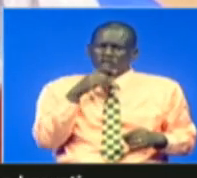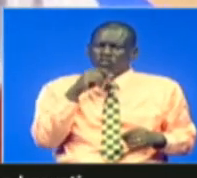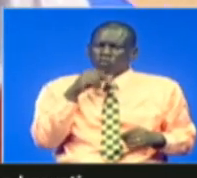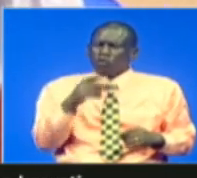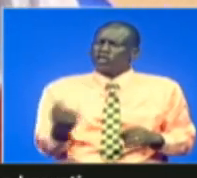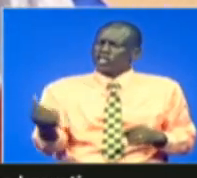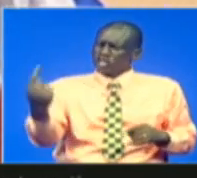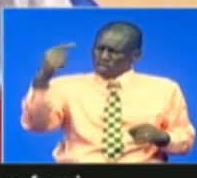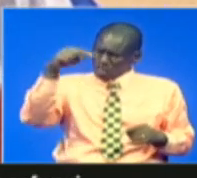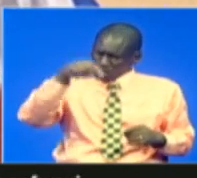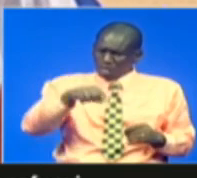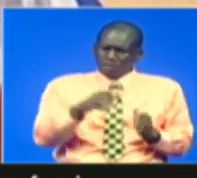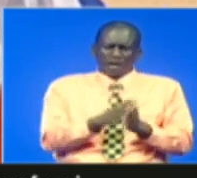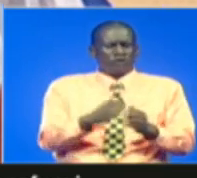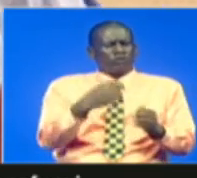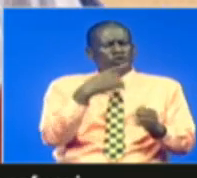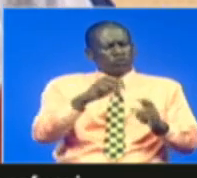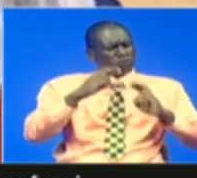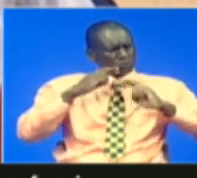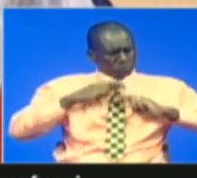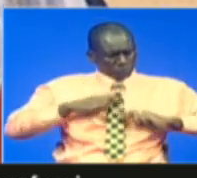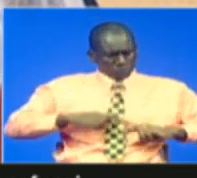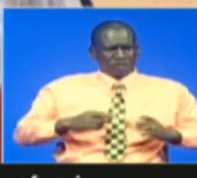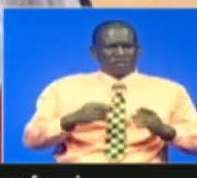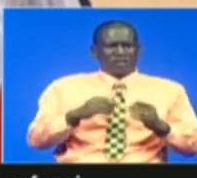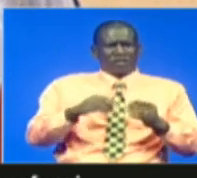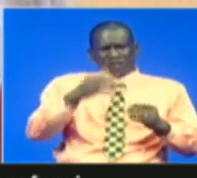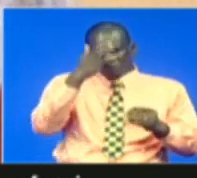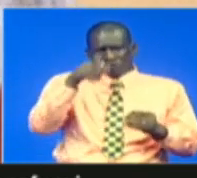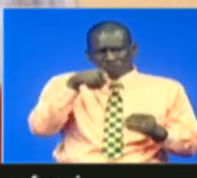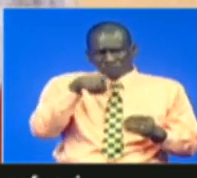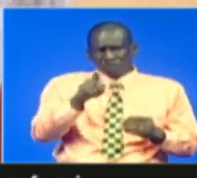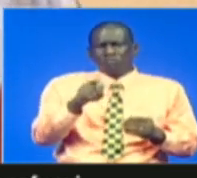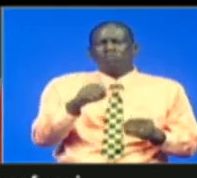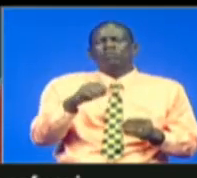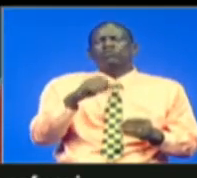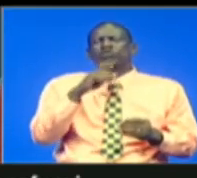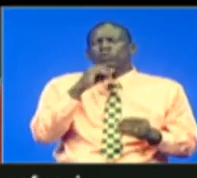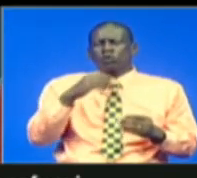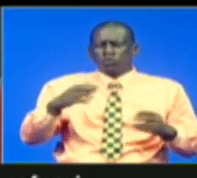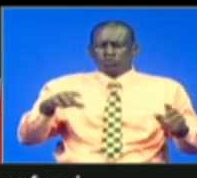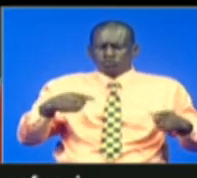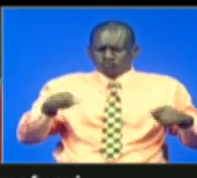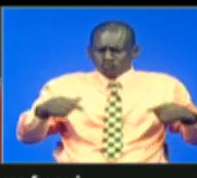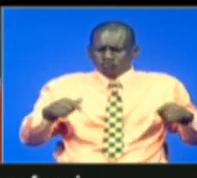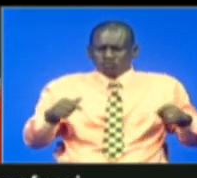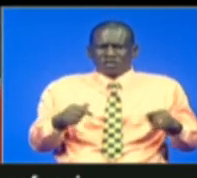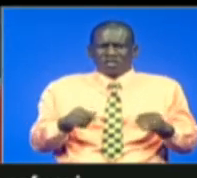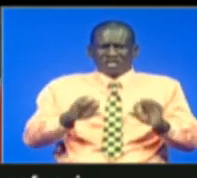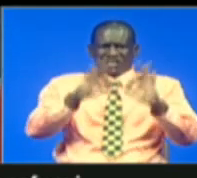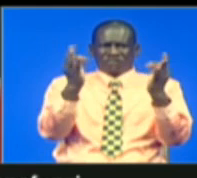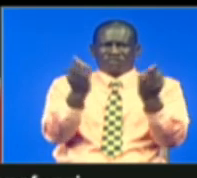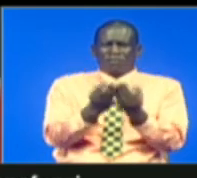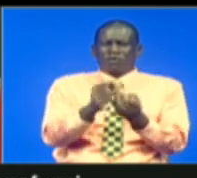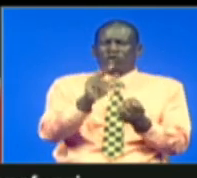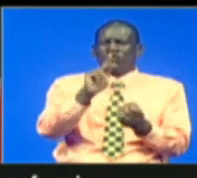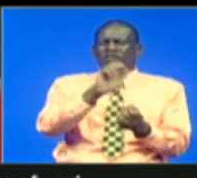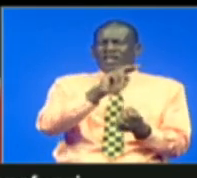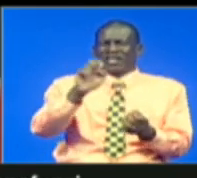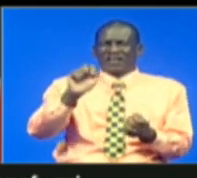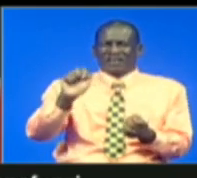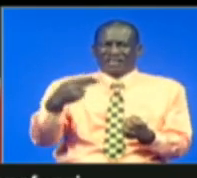alikuja tukamutuliza tena. Maana alikuwa hata yeye anatetemeka. Familia yake Kenneth ambaye